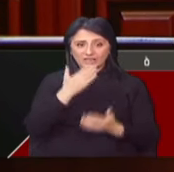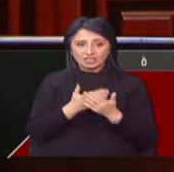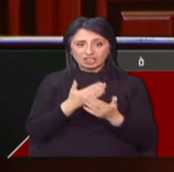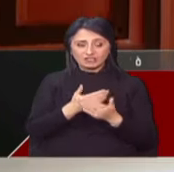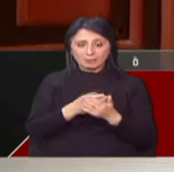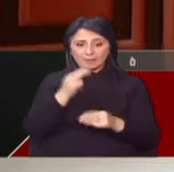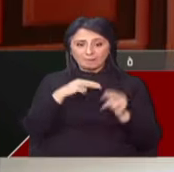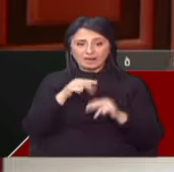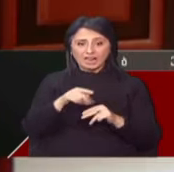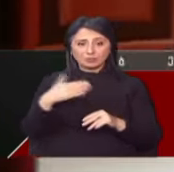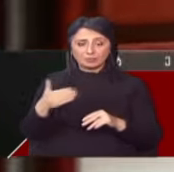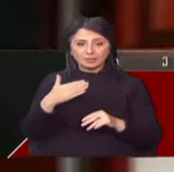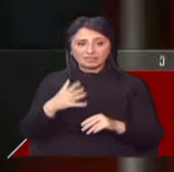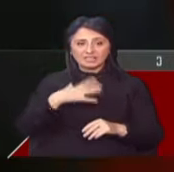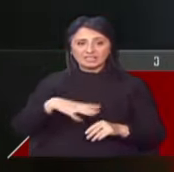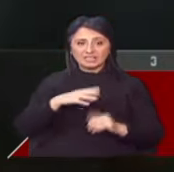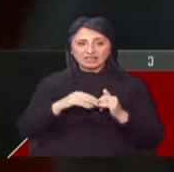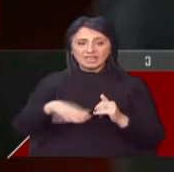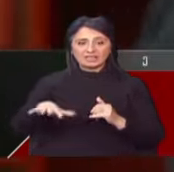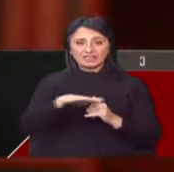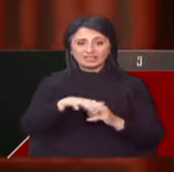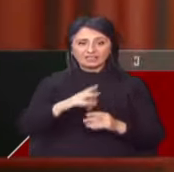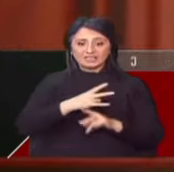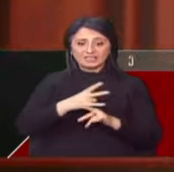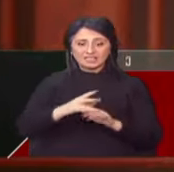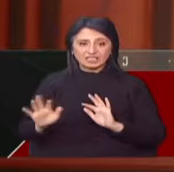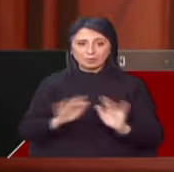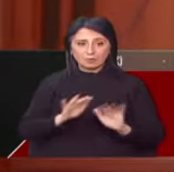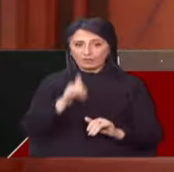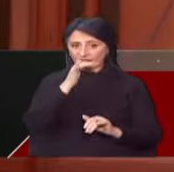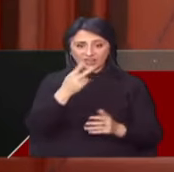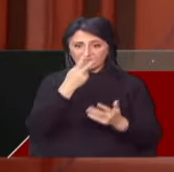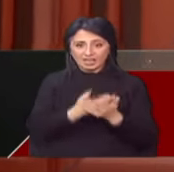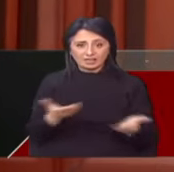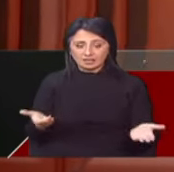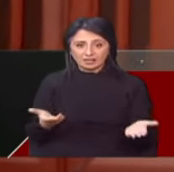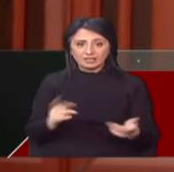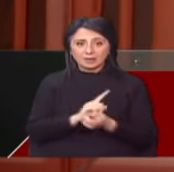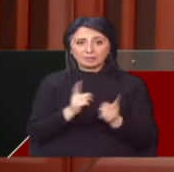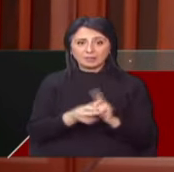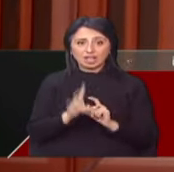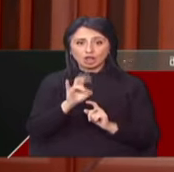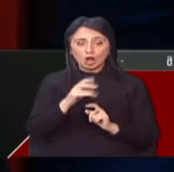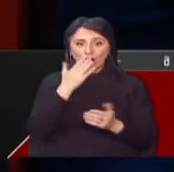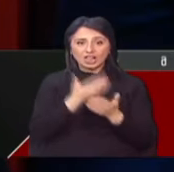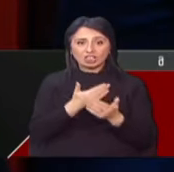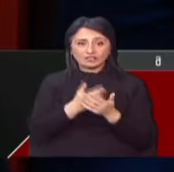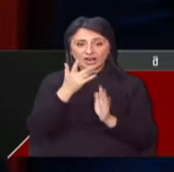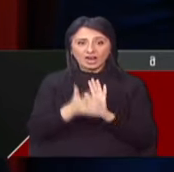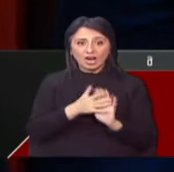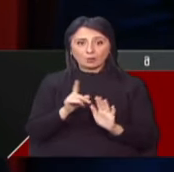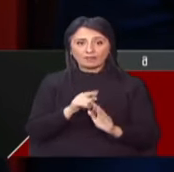Švenebaši, Braldebulebis, Mhridan, Saakartvelos, Teritoriebis, Sazijano, Mokmedebebi, Versad, Dainaha, Pirikit, Noraideli, Šveneba,